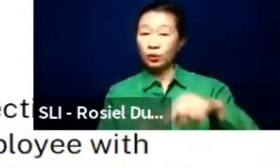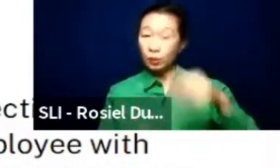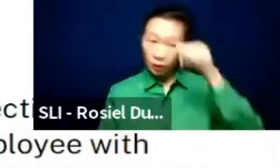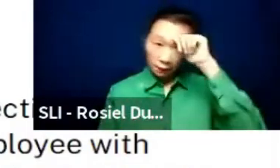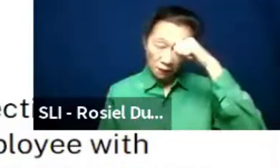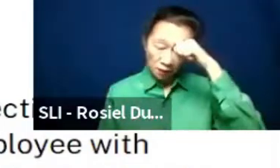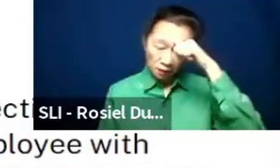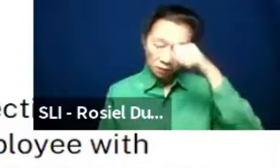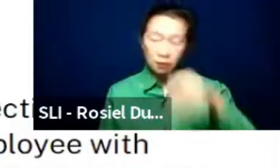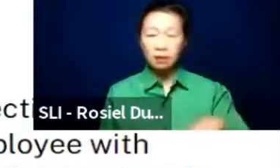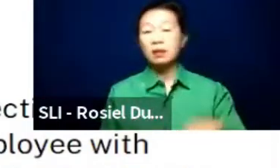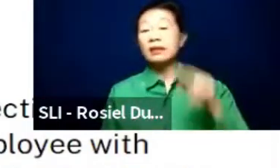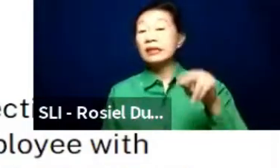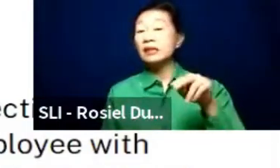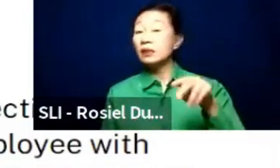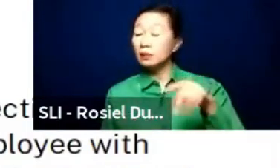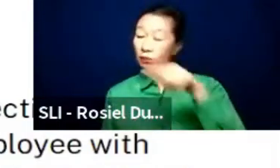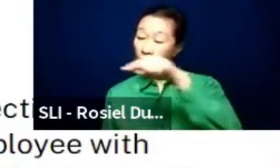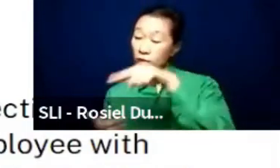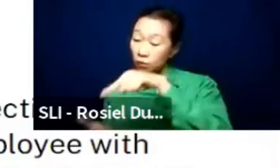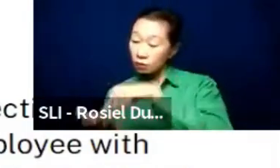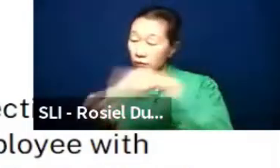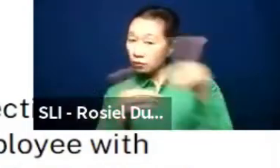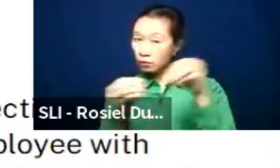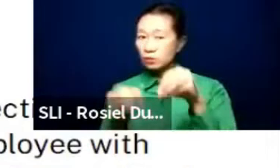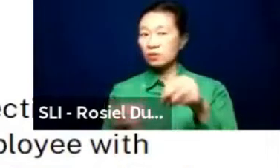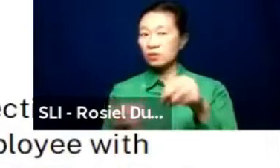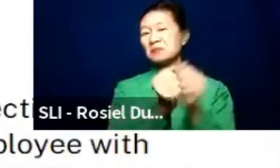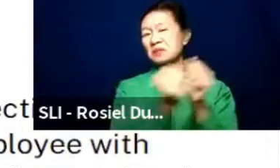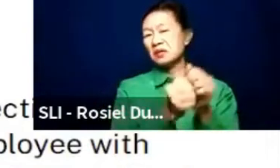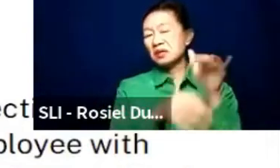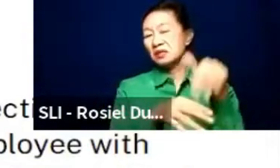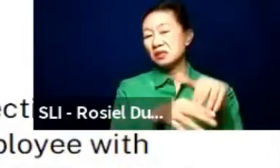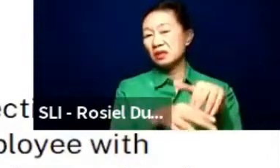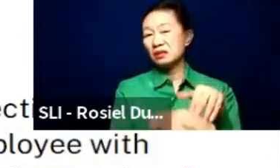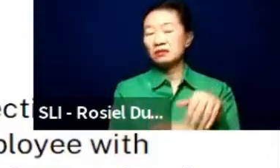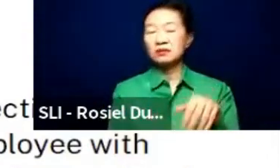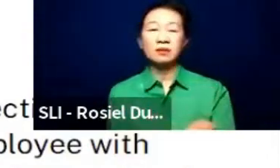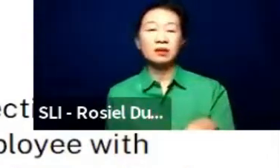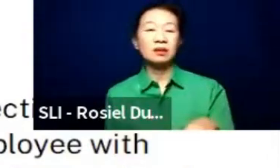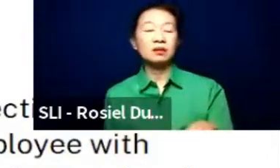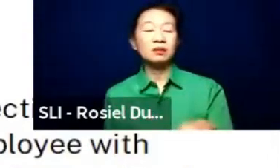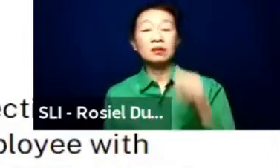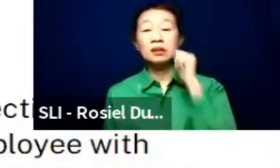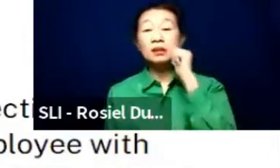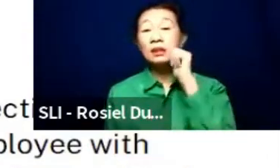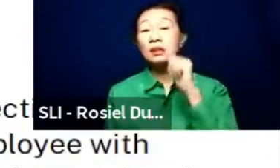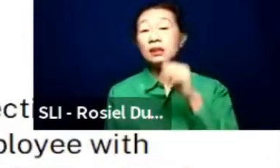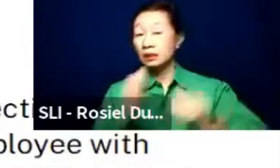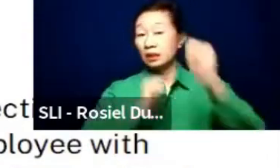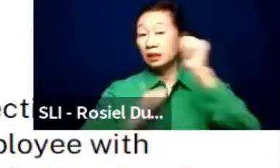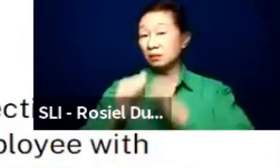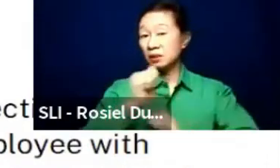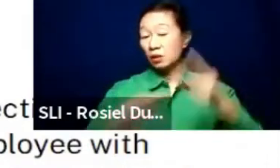papaalala sa kanya ng kailangan niyang gawin. No? Nakapaloob na doon sa routines ng actual work setting yung